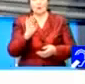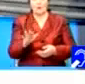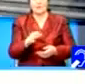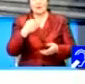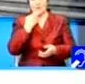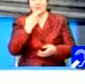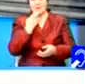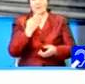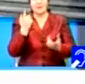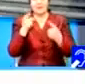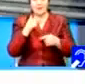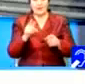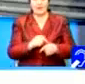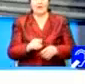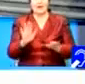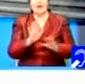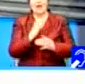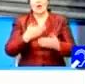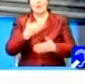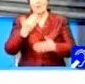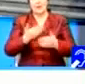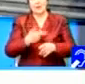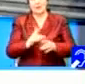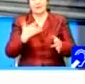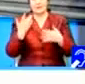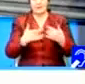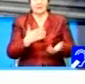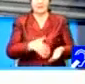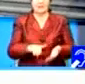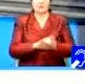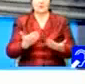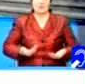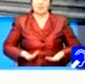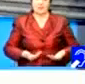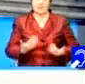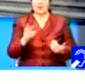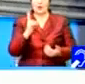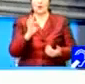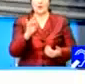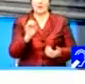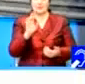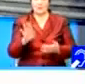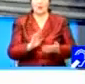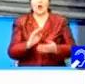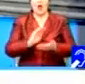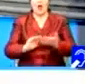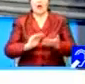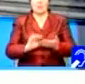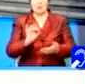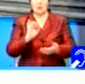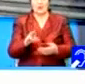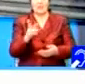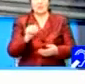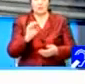satiră și umor, piesa oglindește viciile și problemele societății actuale. Viorel Cornescu, actor în rol principal, a debutat